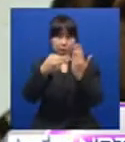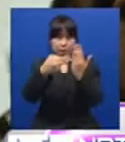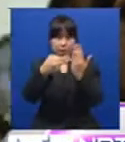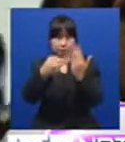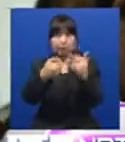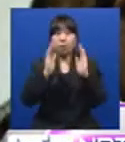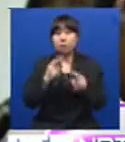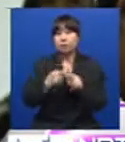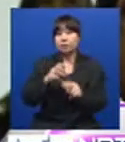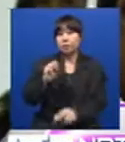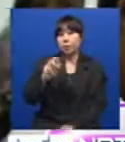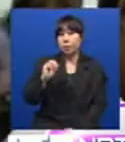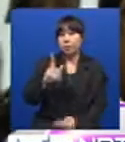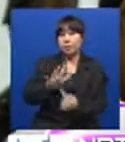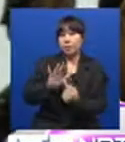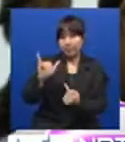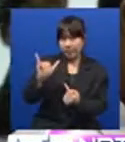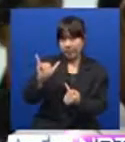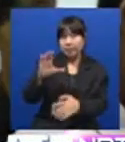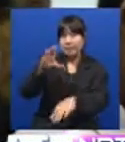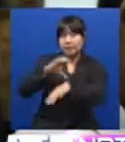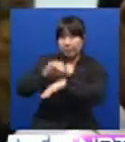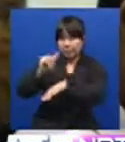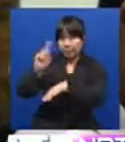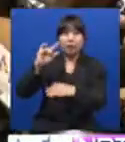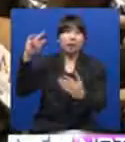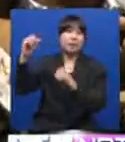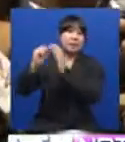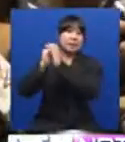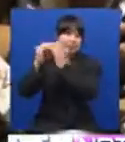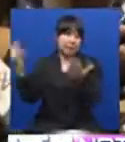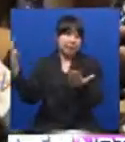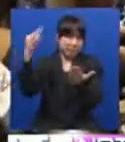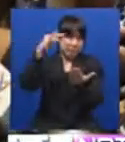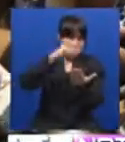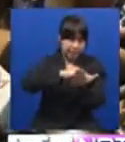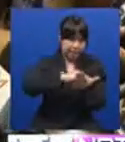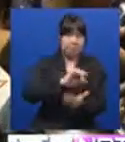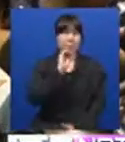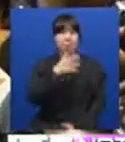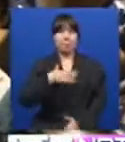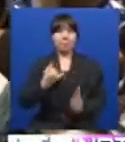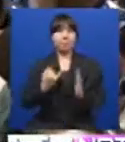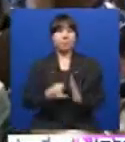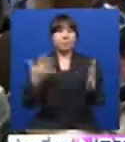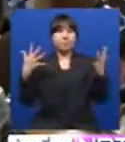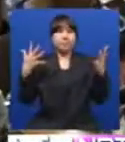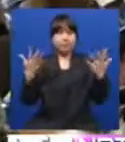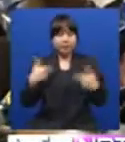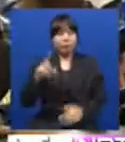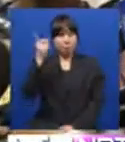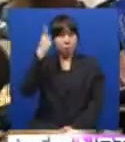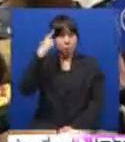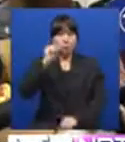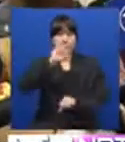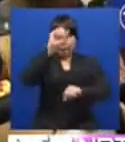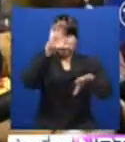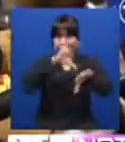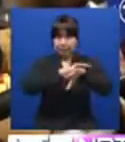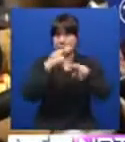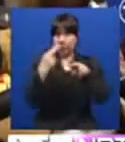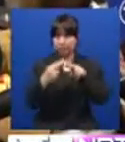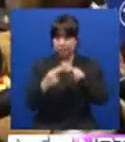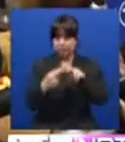นายสมชายถูกคุมตัวได้ขณะเดินทางจากจีนเข้าประเทศเพื่อแสดงความบริสุทธิ์ใจหลังรู้ว่าถูกออกหมายจับ